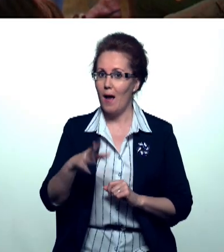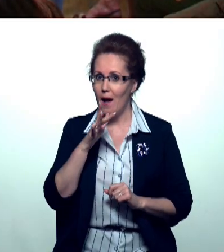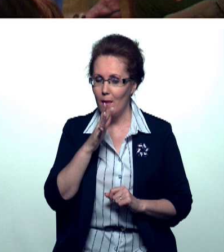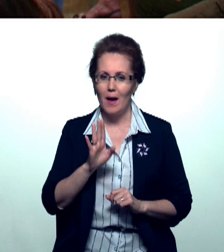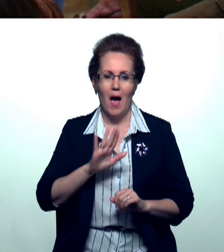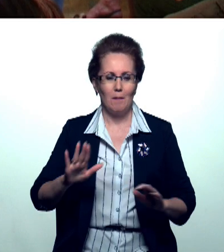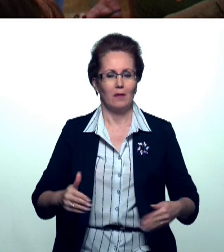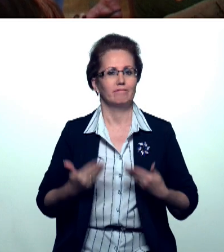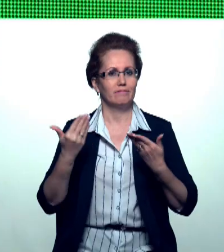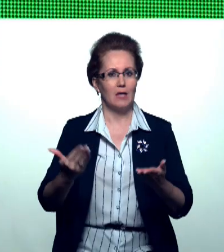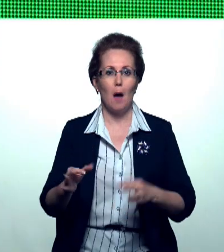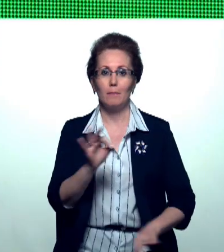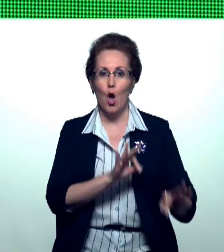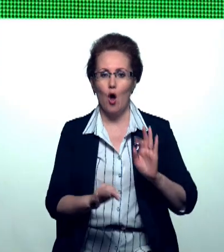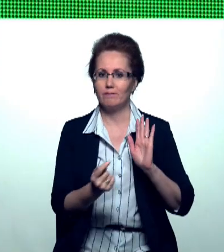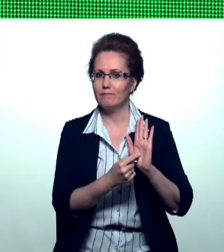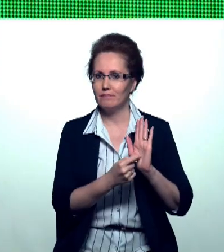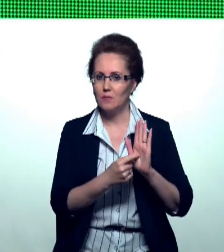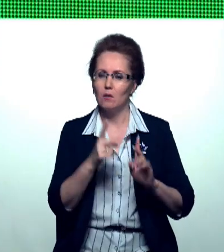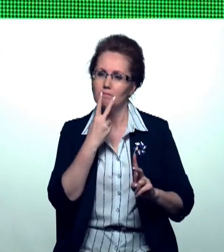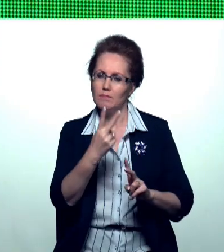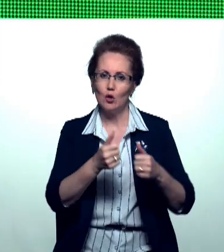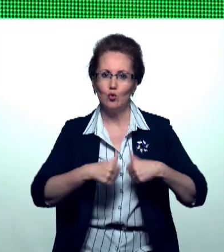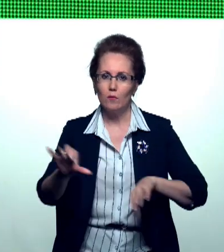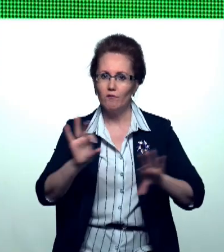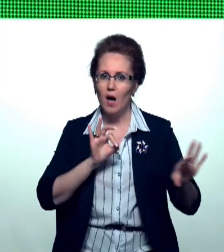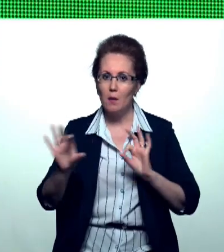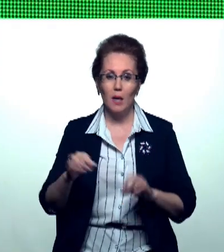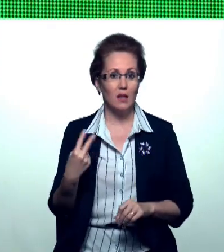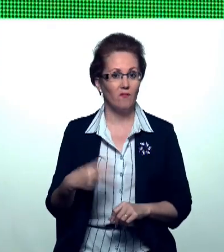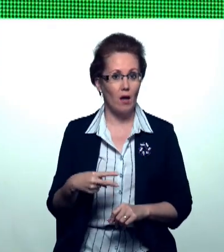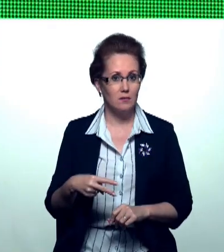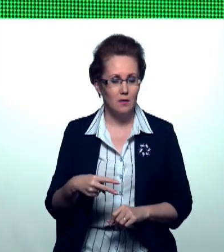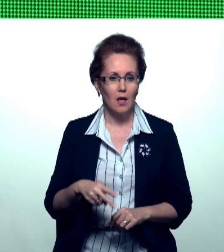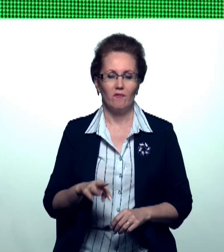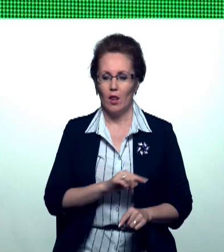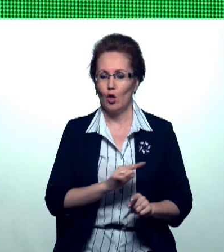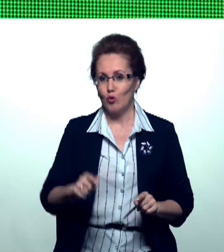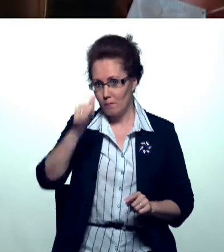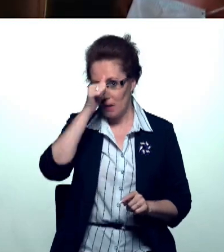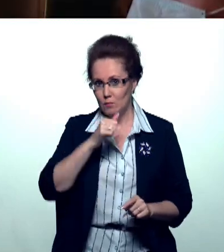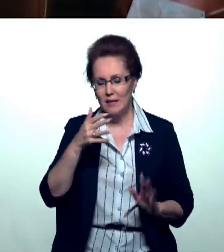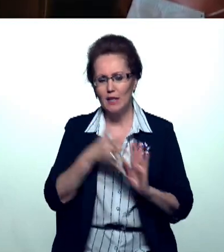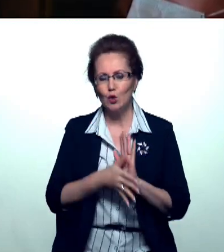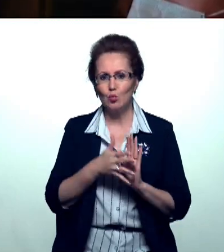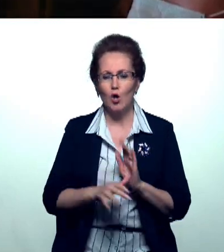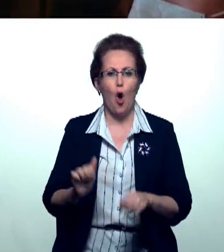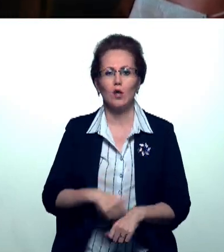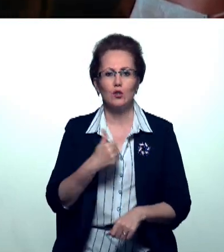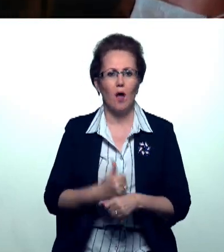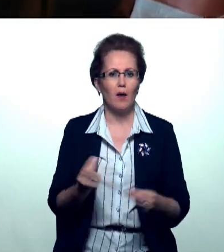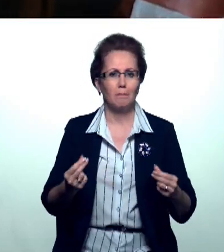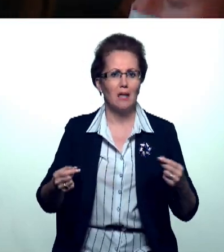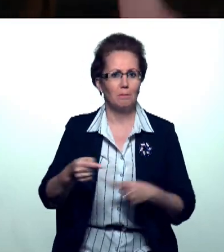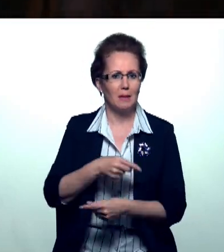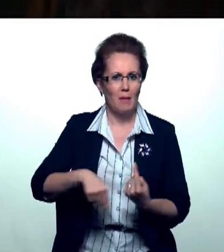проекты. Из более 1000 жюри выбрало 20 лучших. В течение месяца под руководством наставников они будут изучать основы предпринимательской